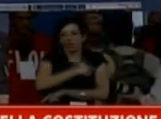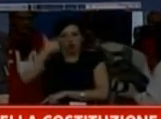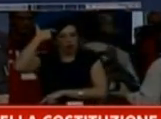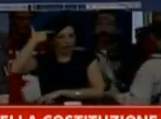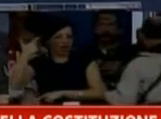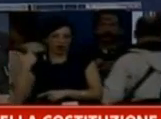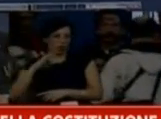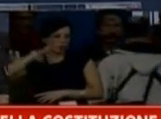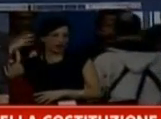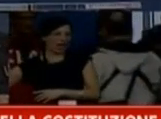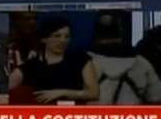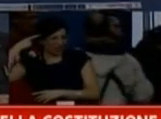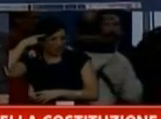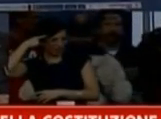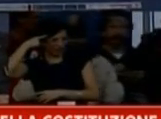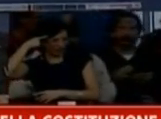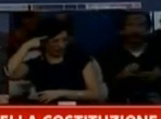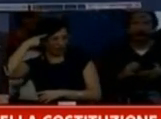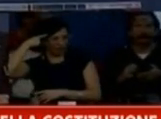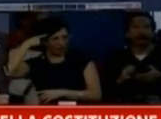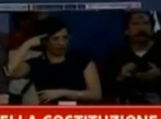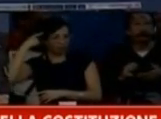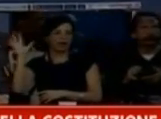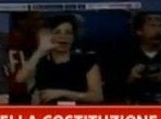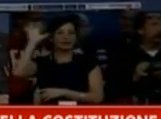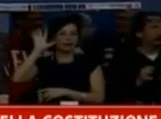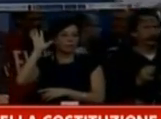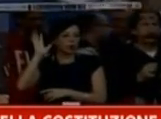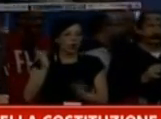con l'idea di cambiare il bicameralismo,